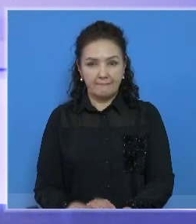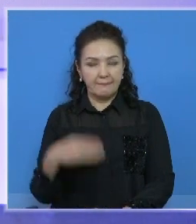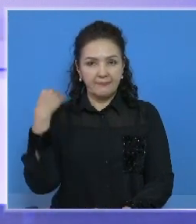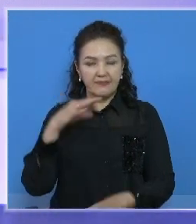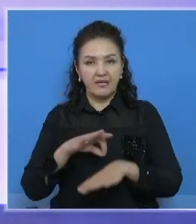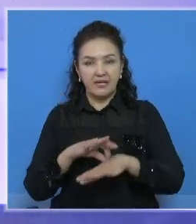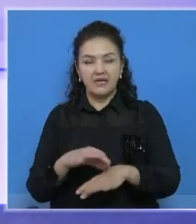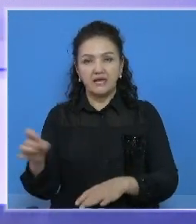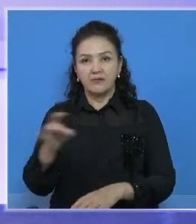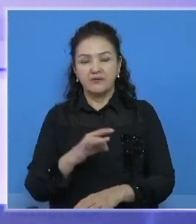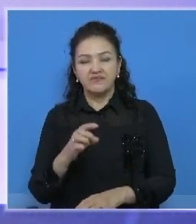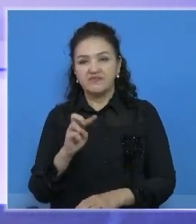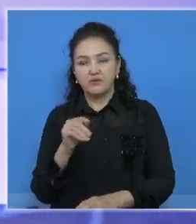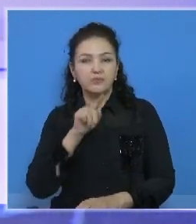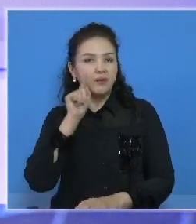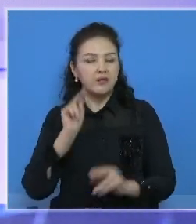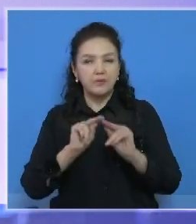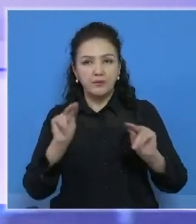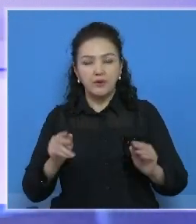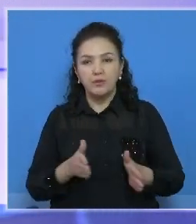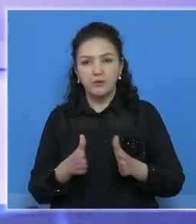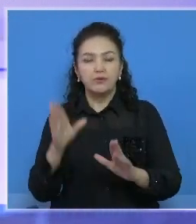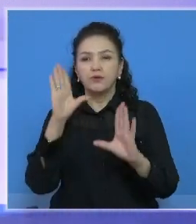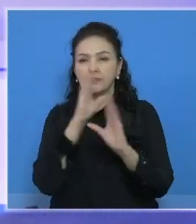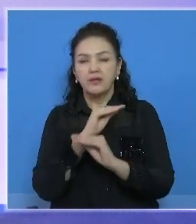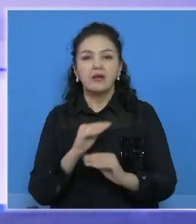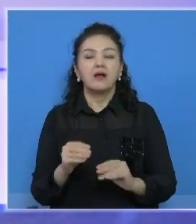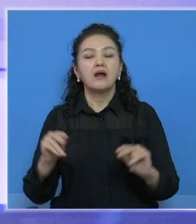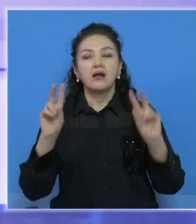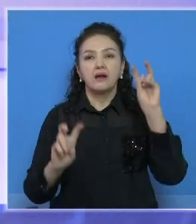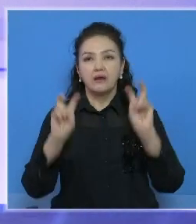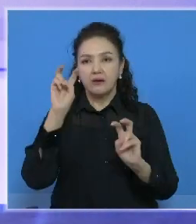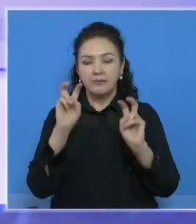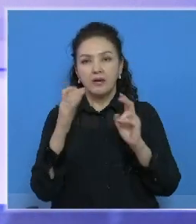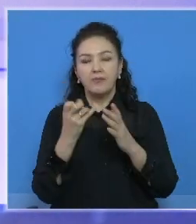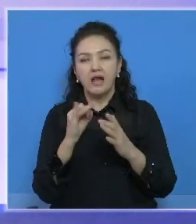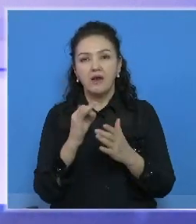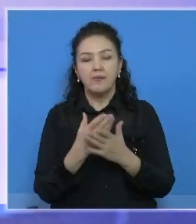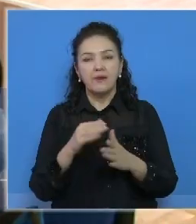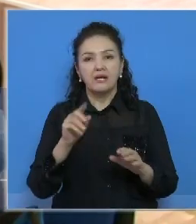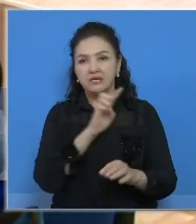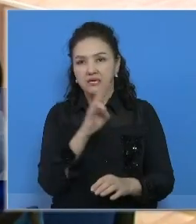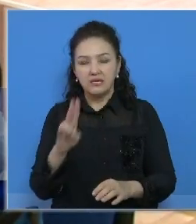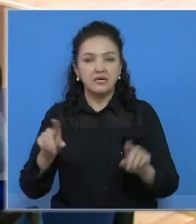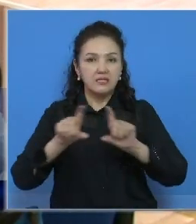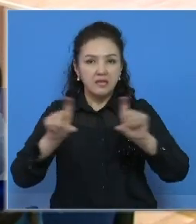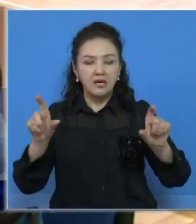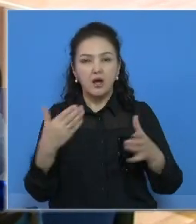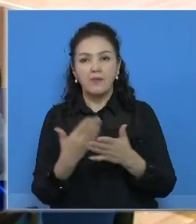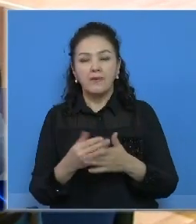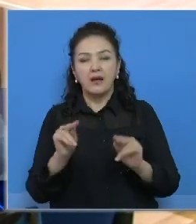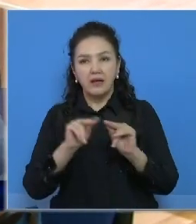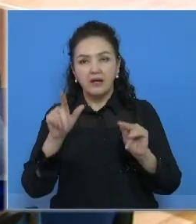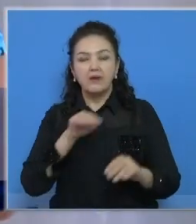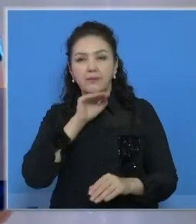В Актобе прошел региональный форум «Молодой учитель. Путь к успеху». Данное мероприятие организовано совместно Назарбаев интеллектуальной школы и Центром